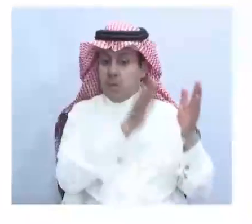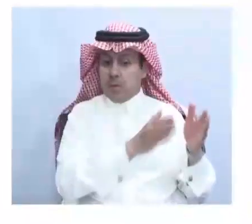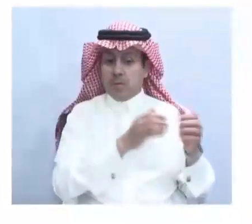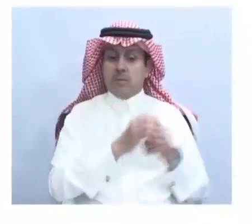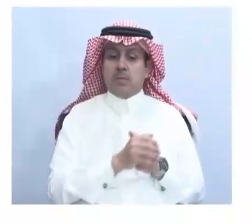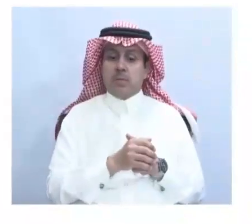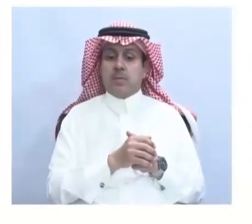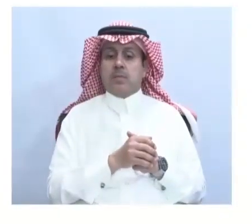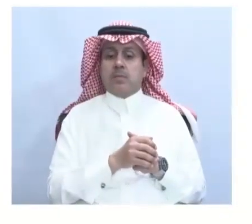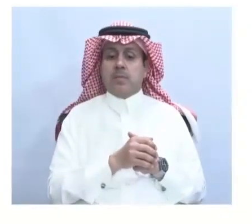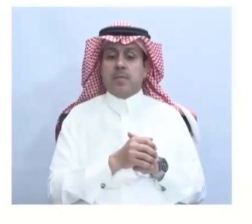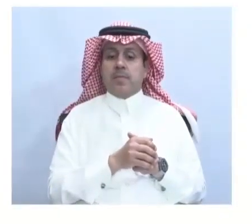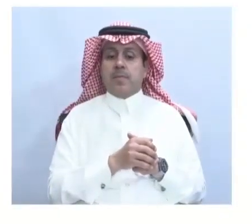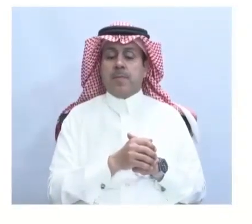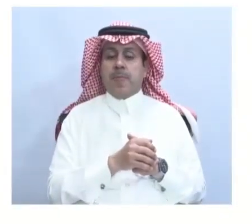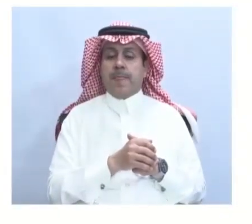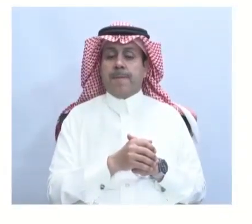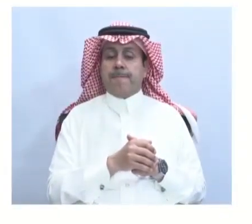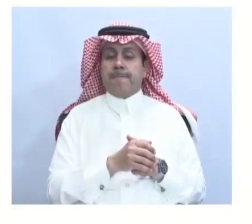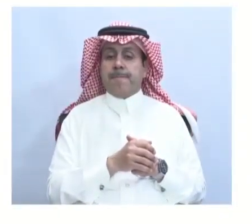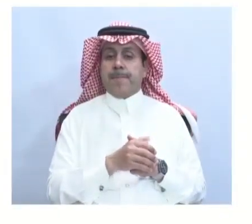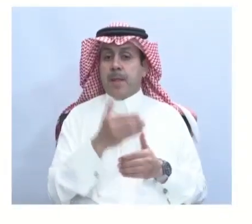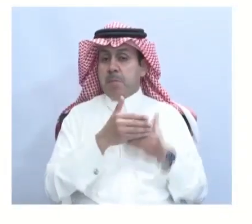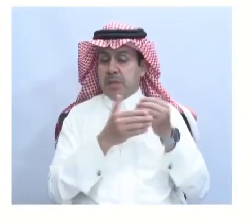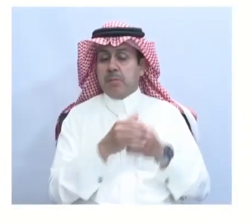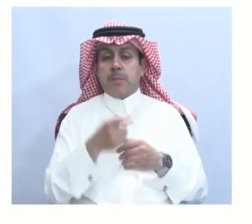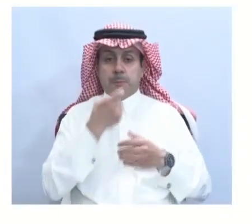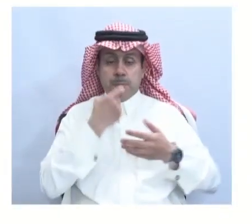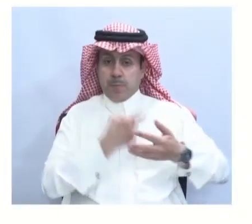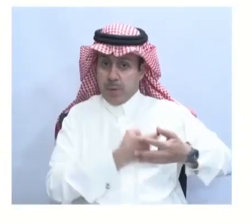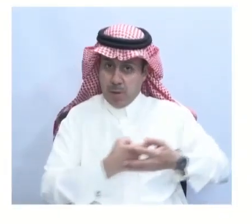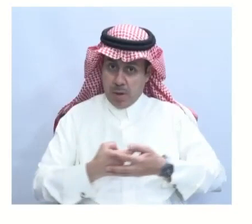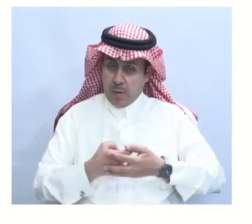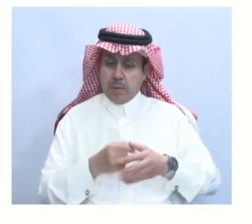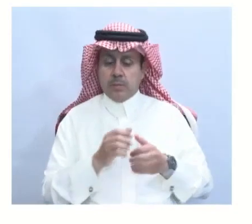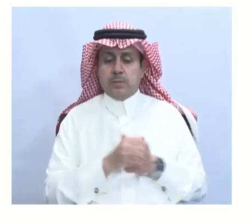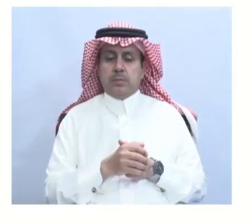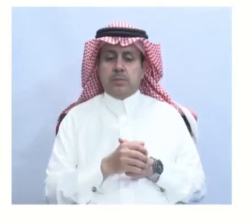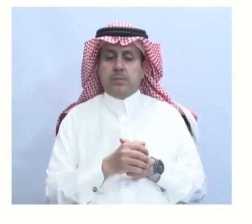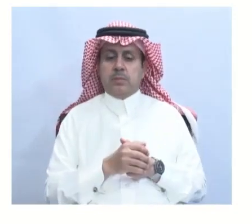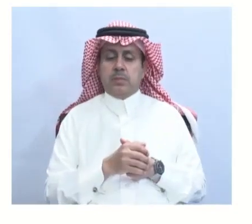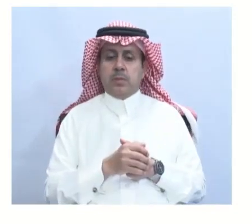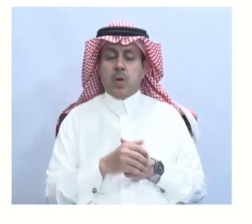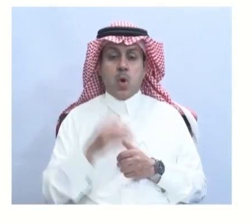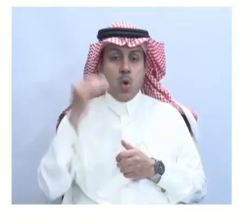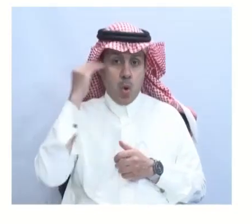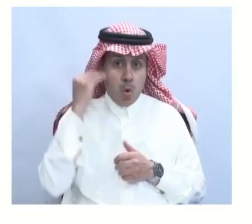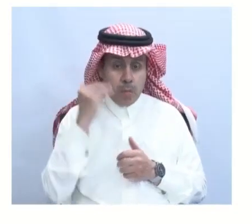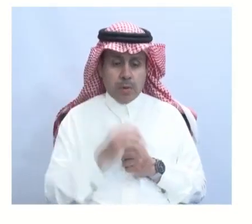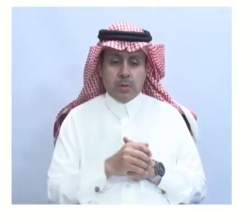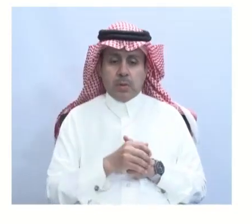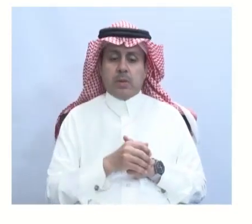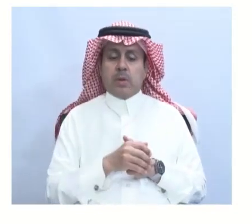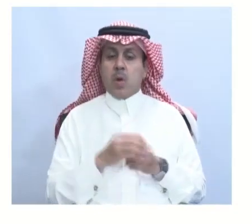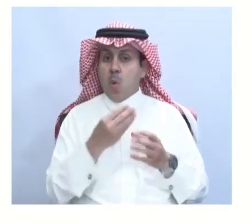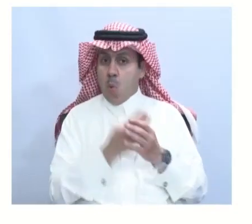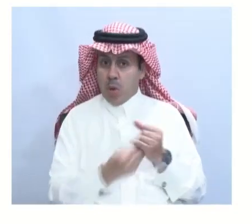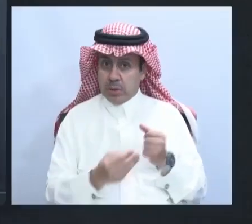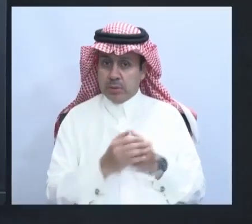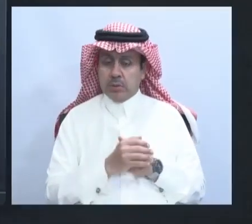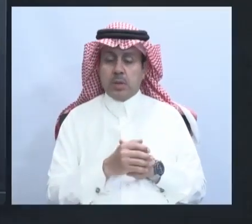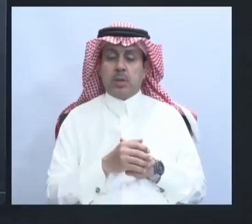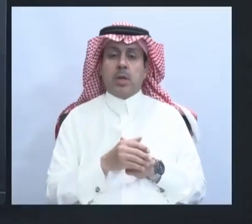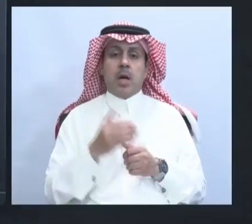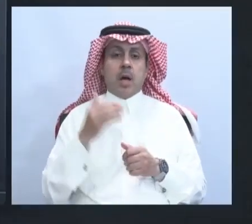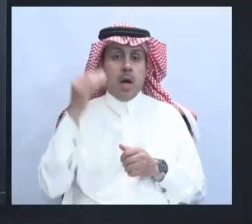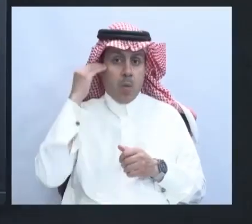والطالبات الى ما يترتب على الرضاع اذا ارضعت اذا ارضعت المراه ولدا سواء